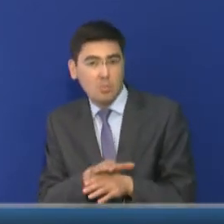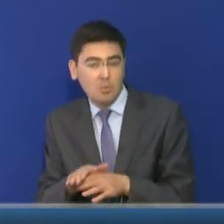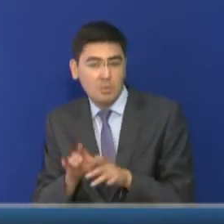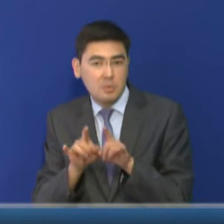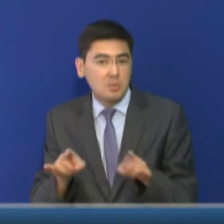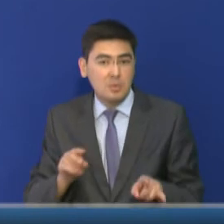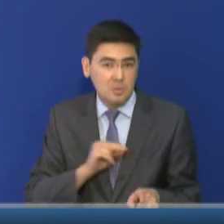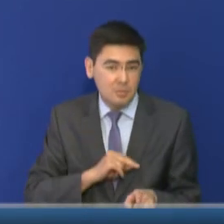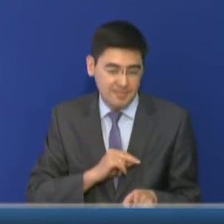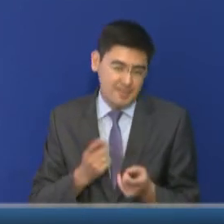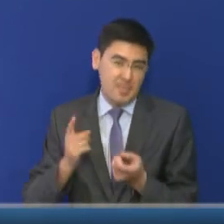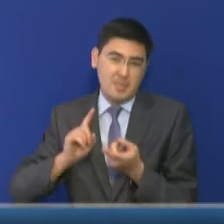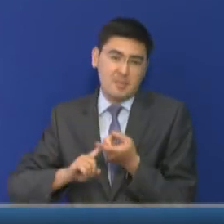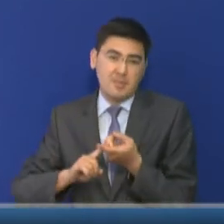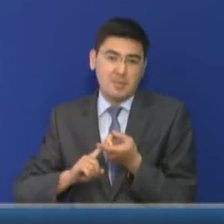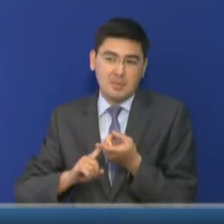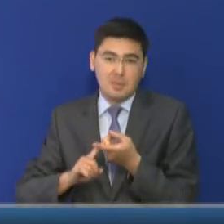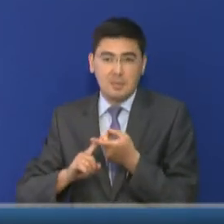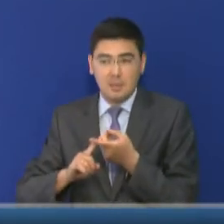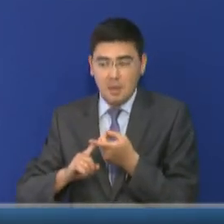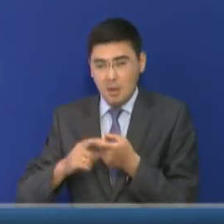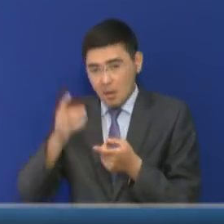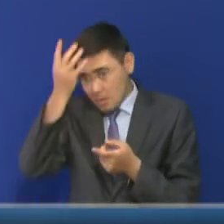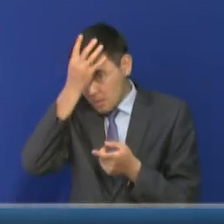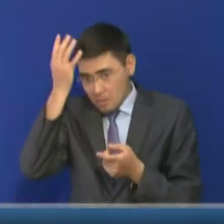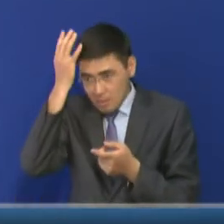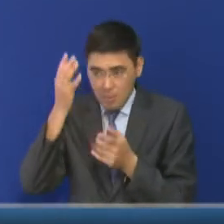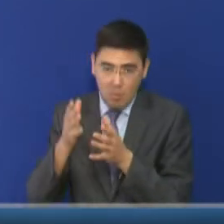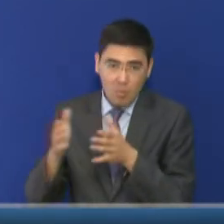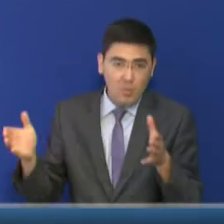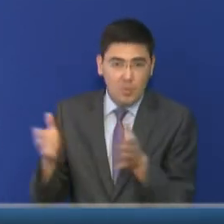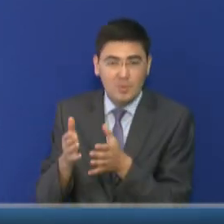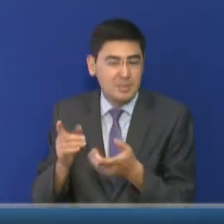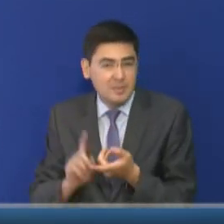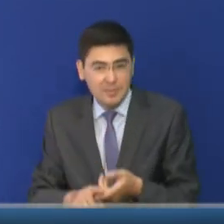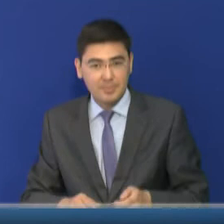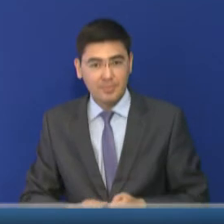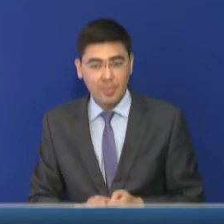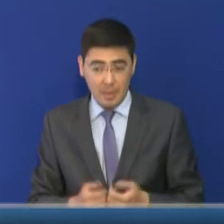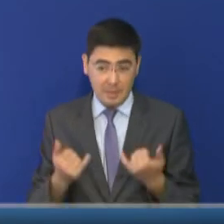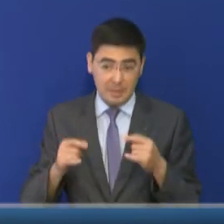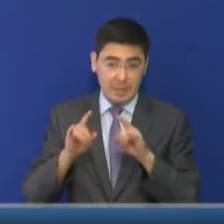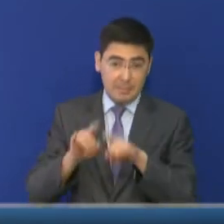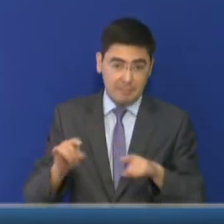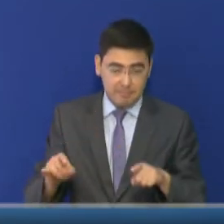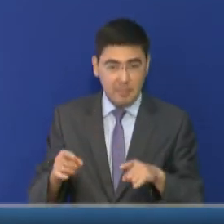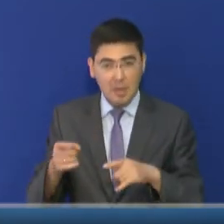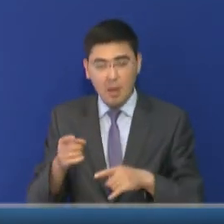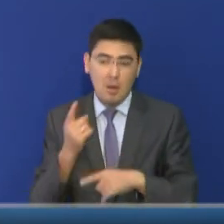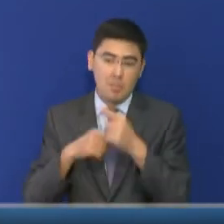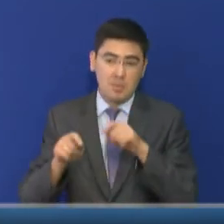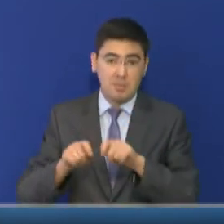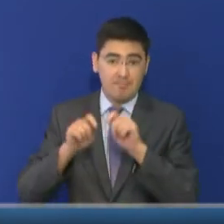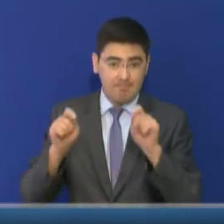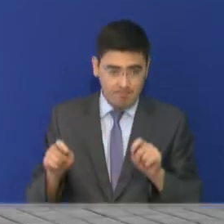біздің өңірдегі эпидемиологиялық ахуалға байланысты болады. Бірақ бүгінде балабақшалар ашылу мәселесін пысықтап